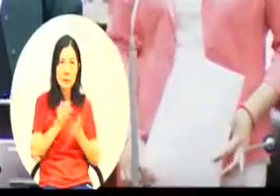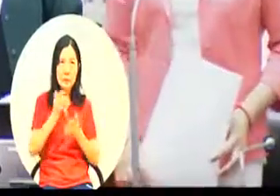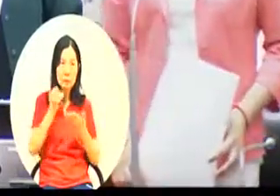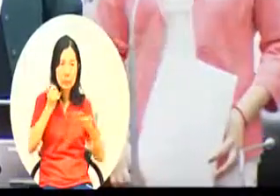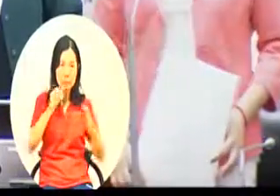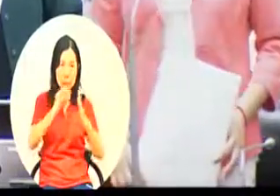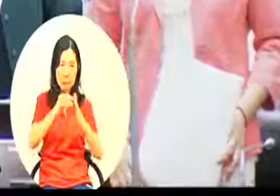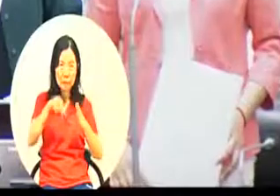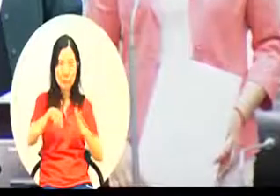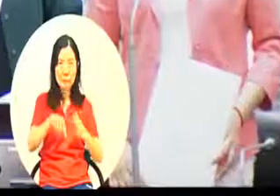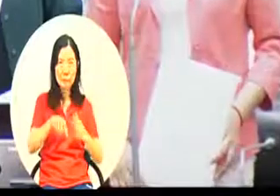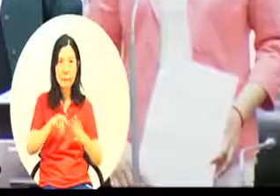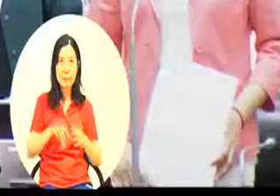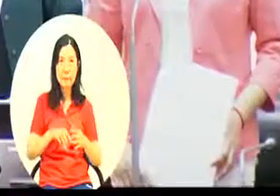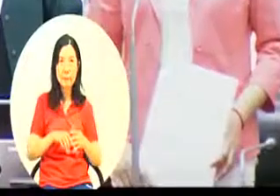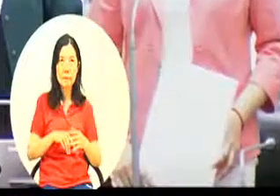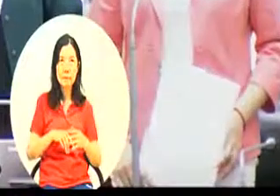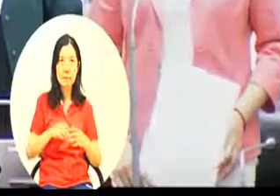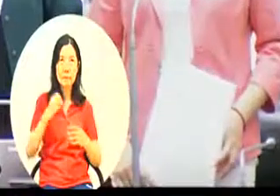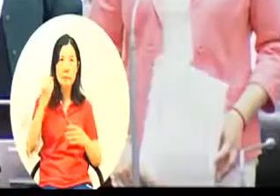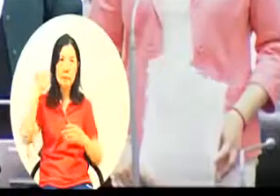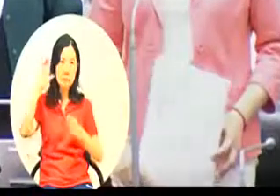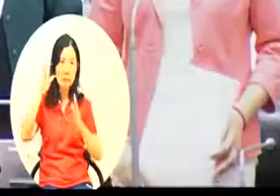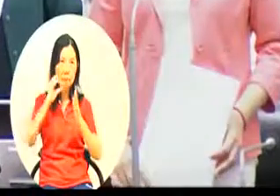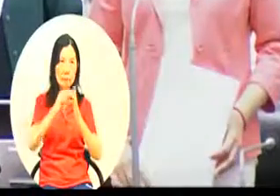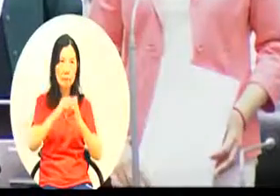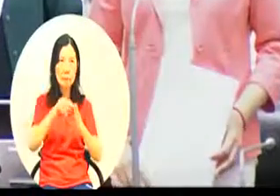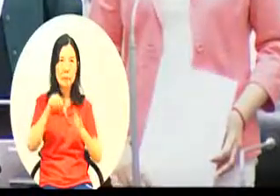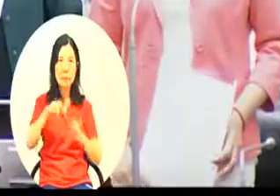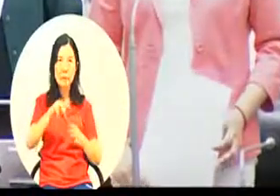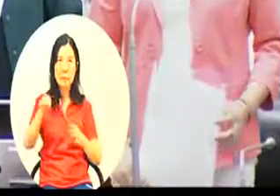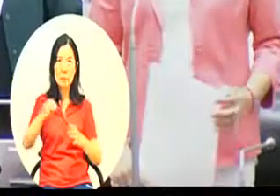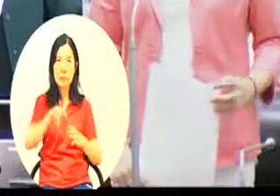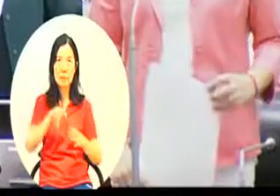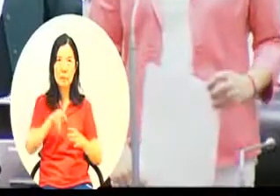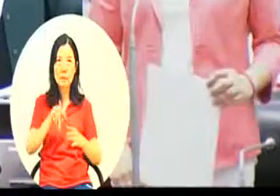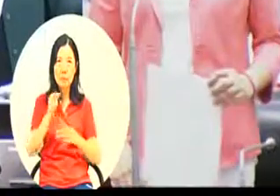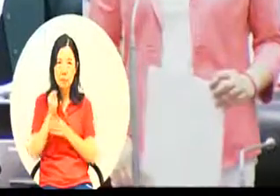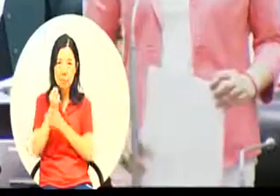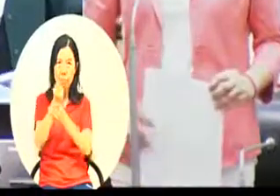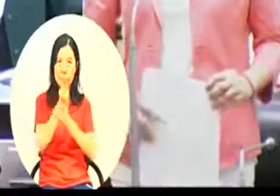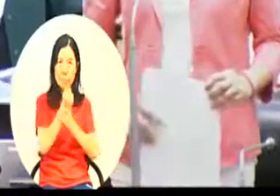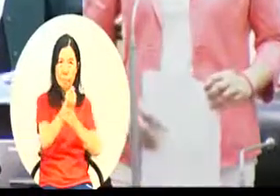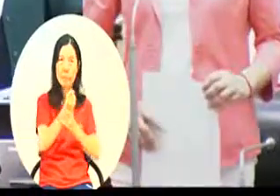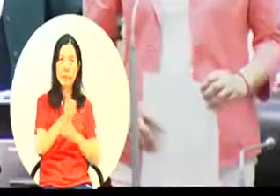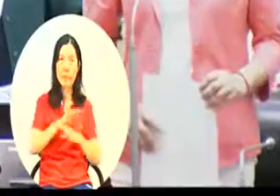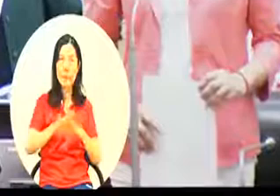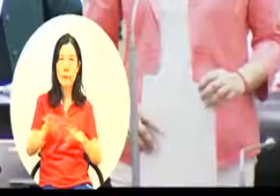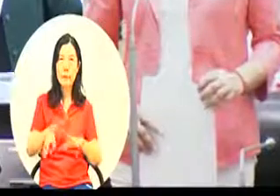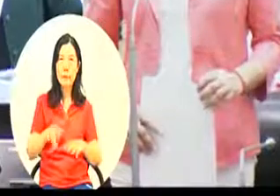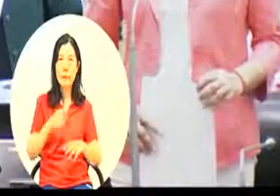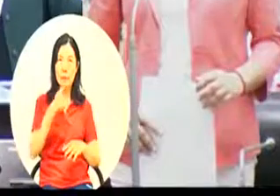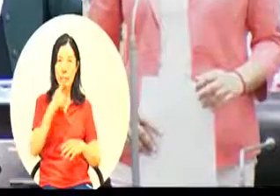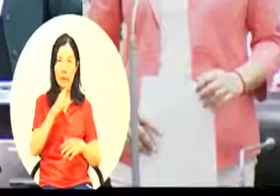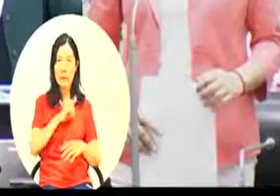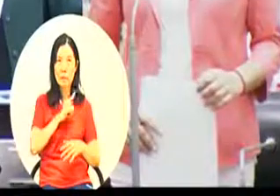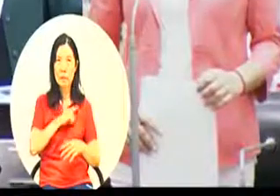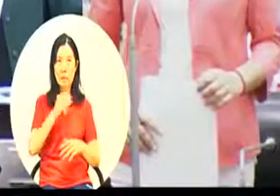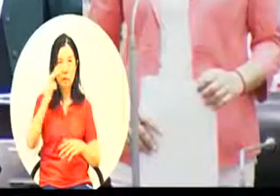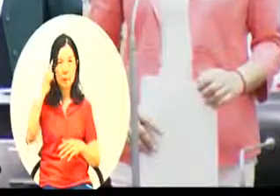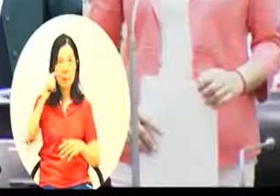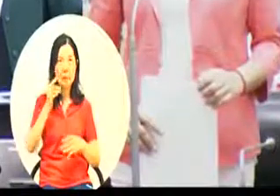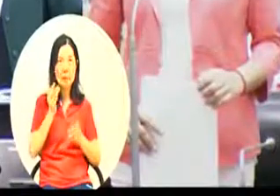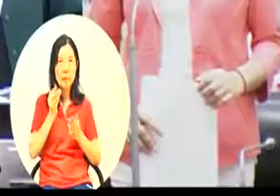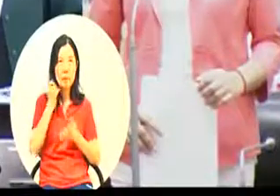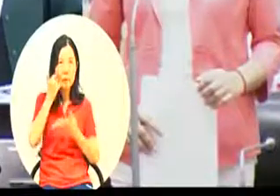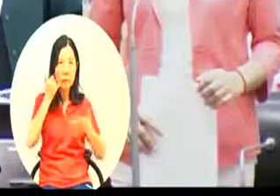这个部分，包括新闻局，这个部分我们都全力支持。那我们个人也是觉得在海